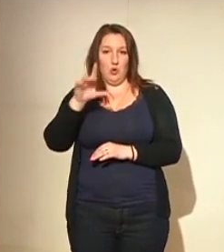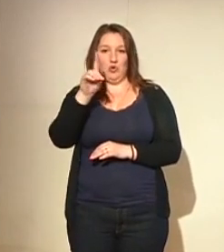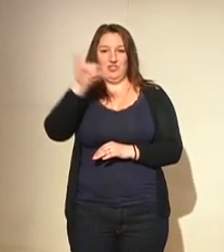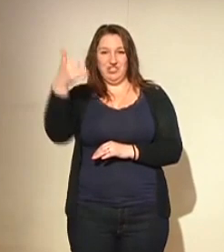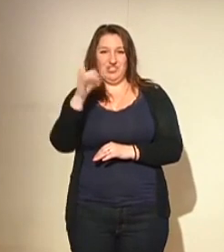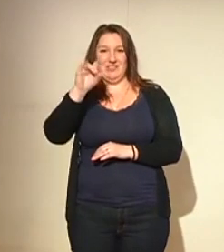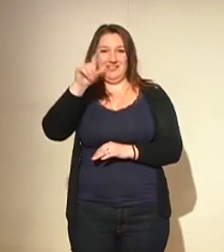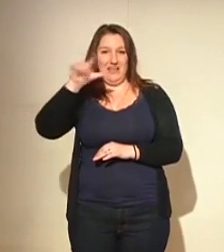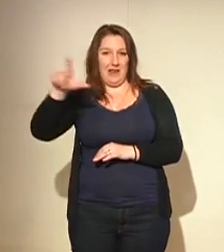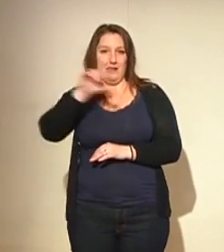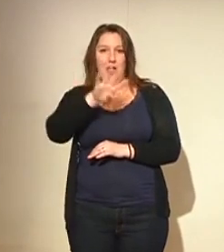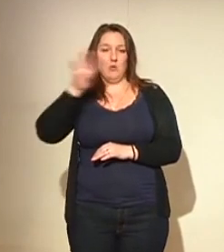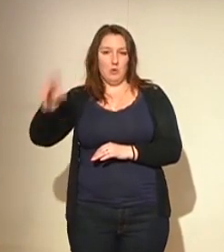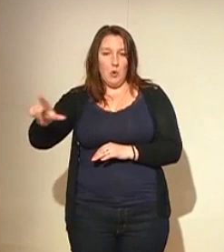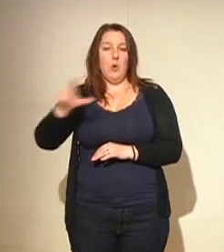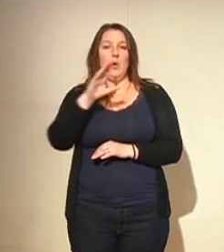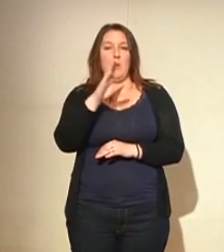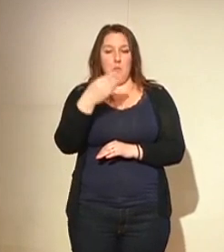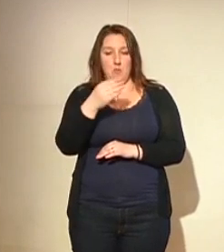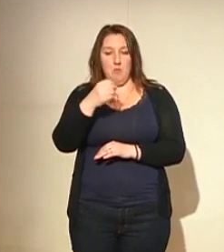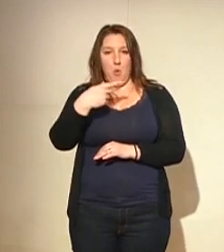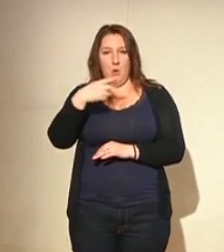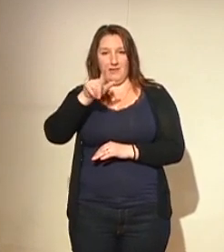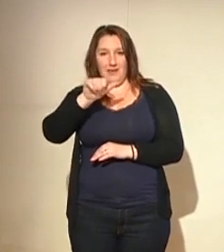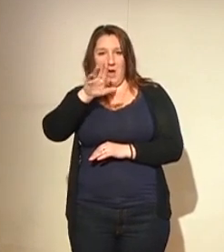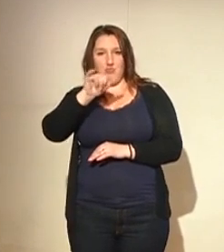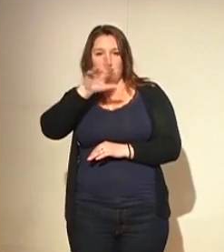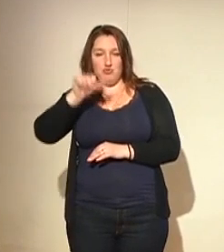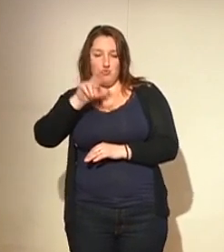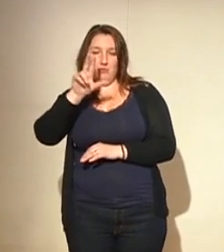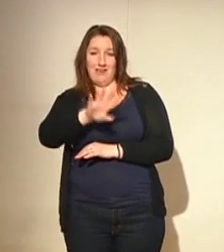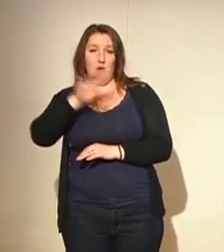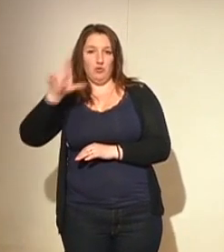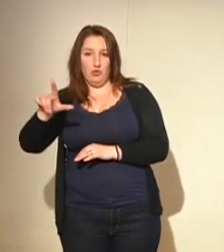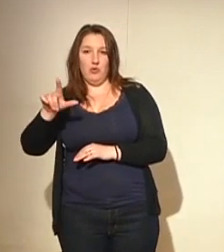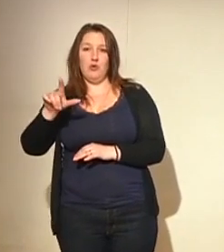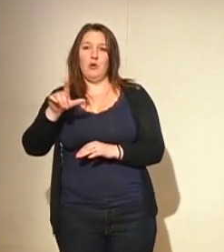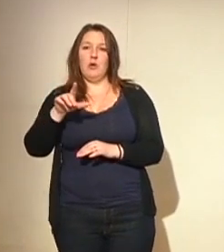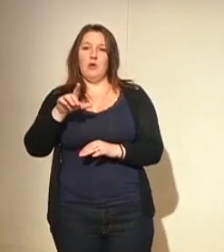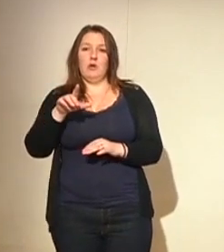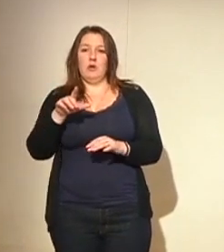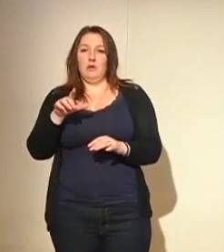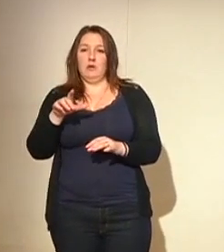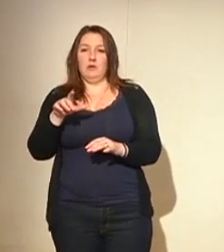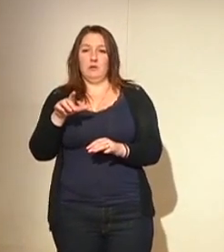montgaburu 42 Beranger 49 9 dornano 2 euh